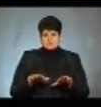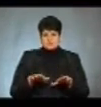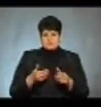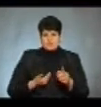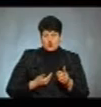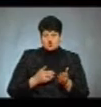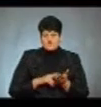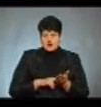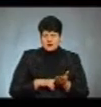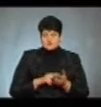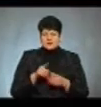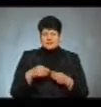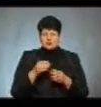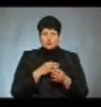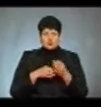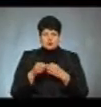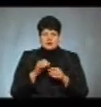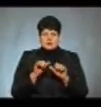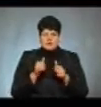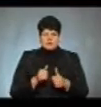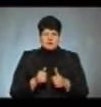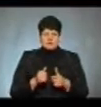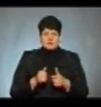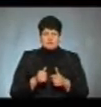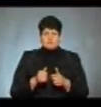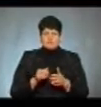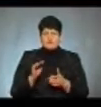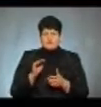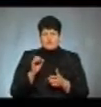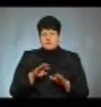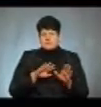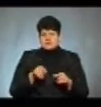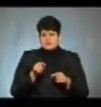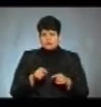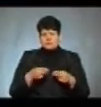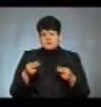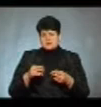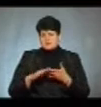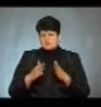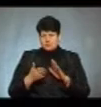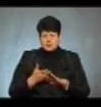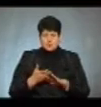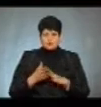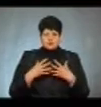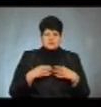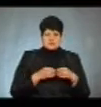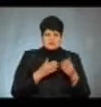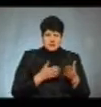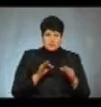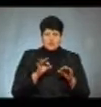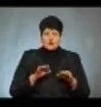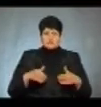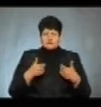місцем проживання. Вони нададуть консультації для оформлення фізичного особи-підприємця. Після того укласти угоду з сім'єю про